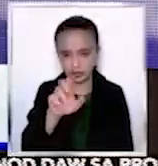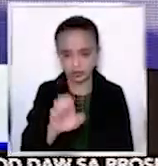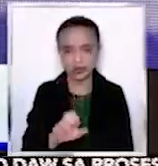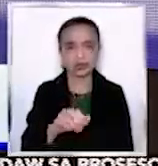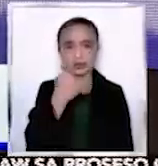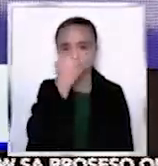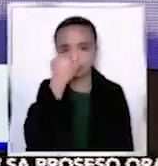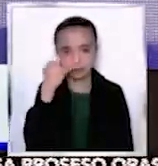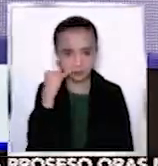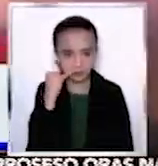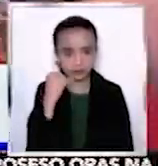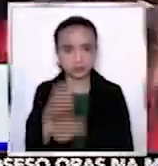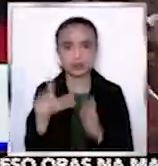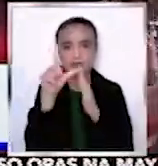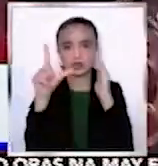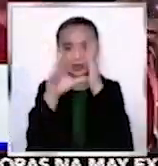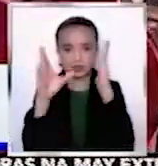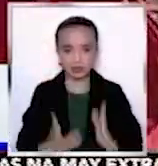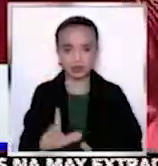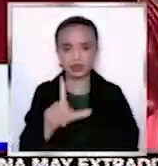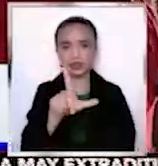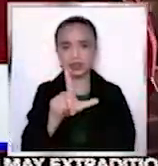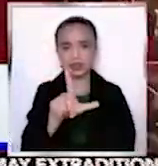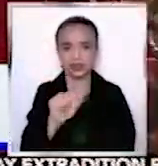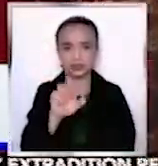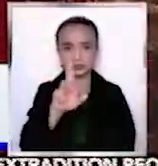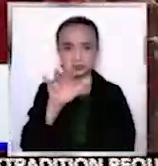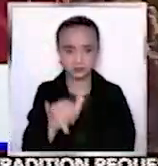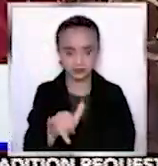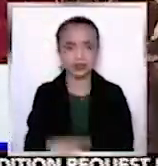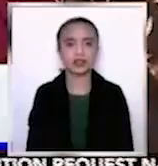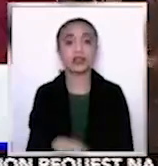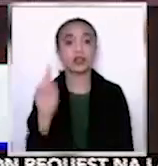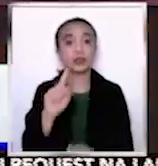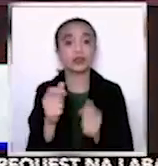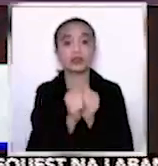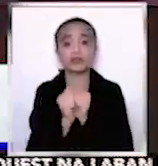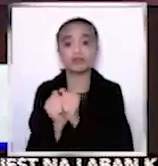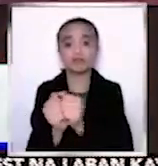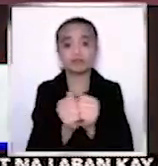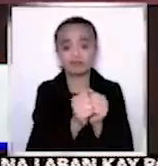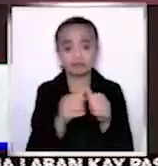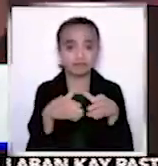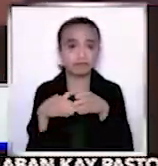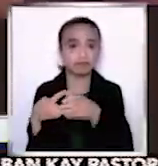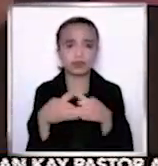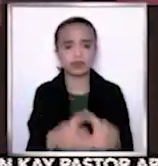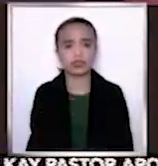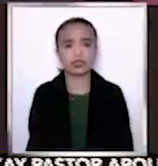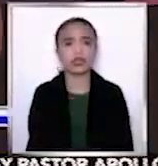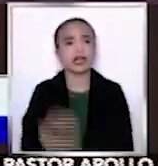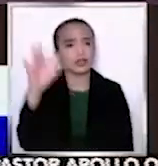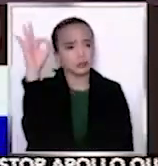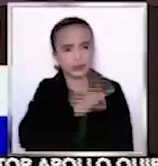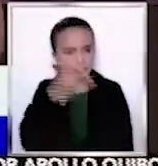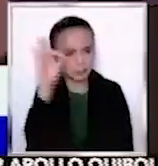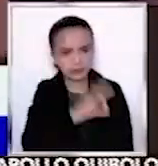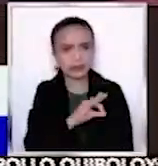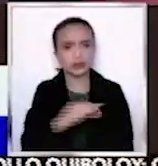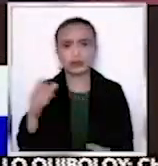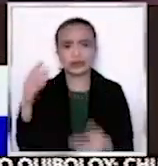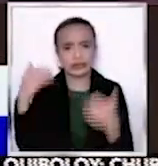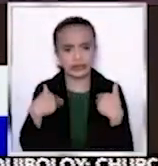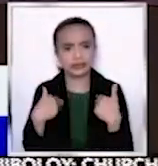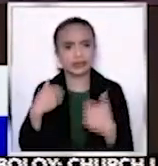at Attorney Larry Gadot. Isusulong raw niya ang pagkakaisa ng bansa. Ang Pilipino po ay nasa ugali na